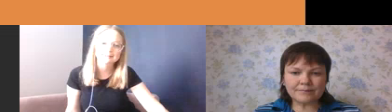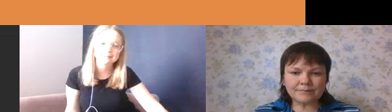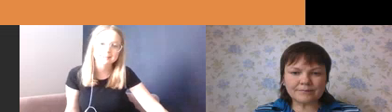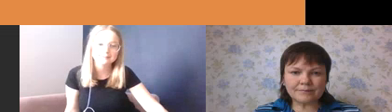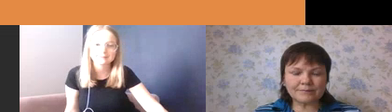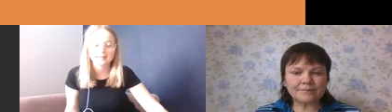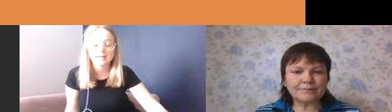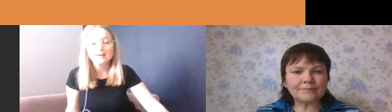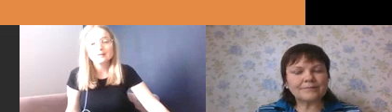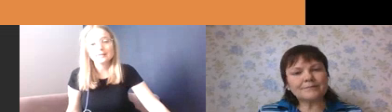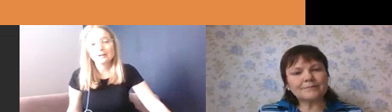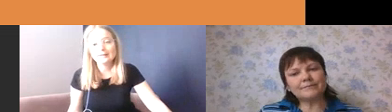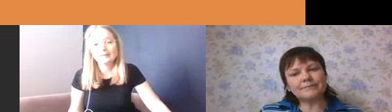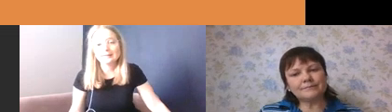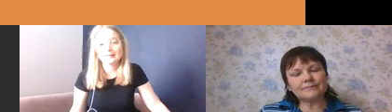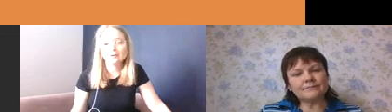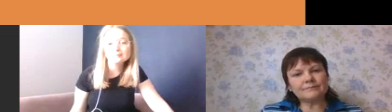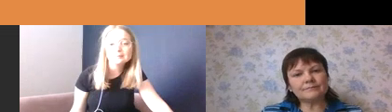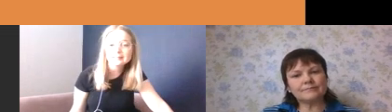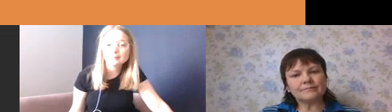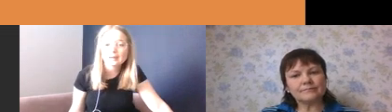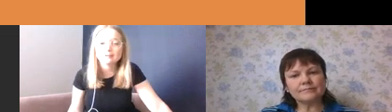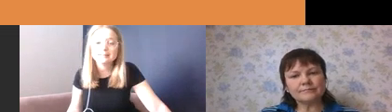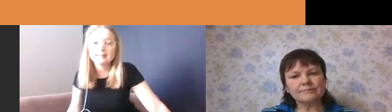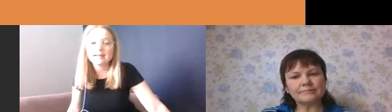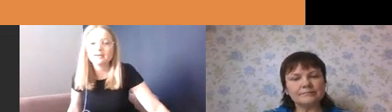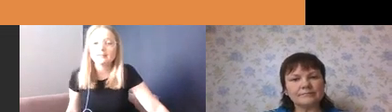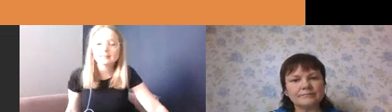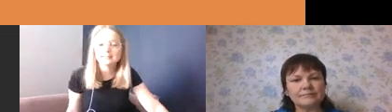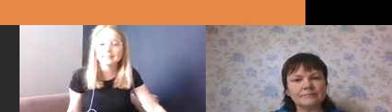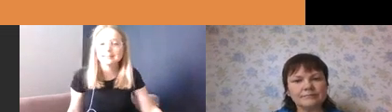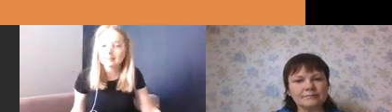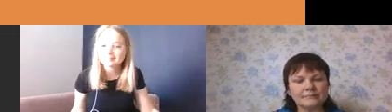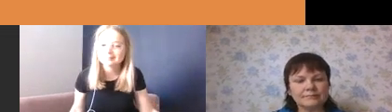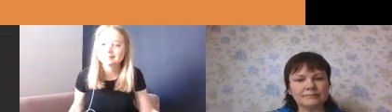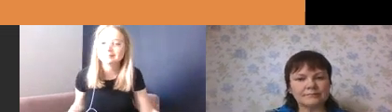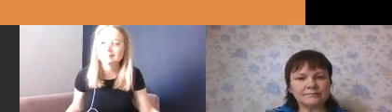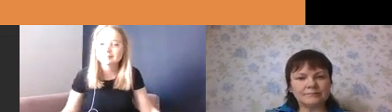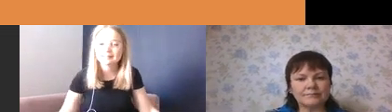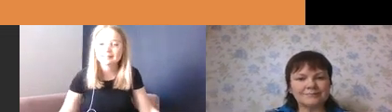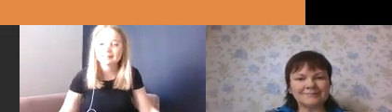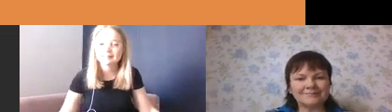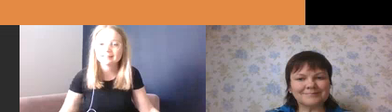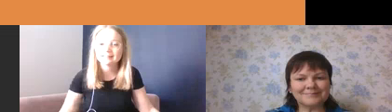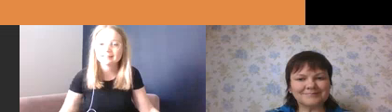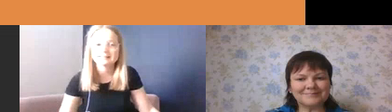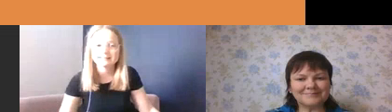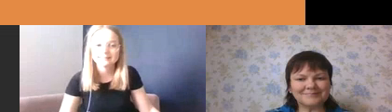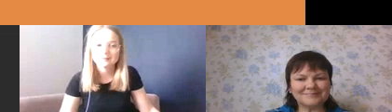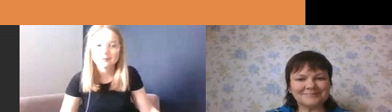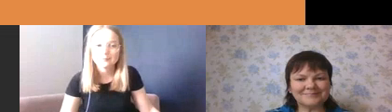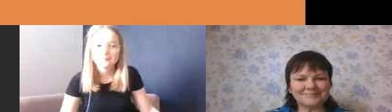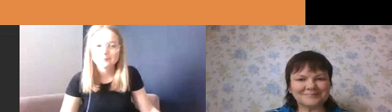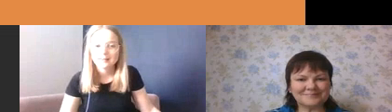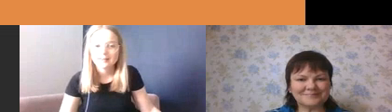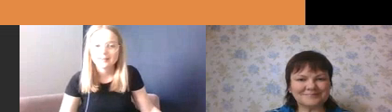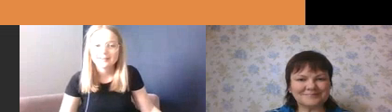rääkida, et siis samal ajal need, kellel on mõtteid, panevad kirja ja need, kellel ei ole mõtteid, siis nendele kohe siin